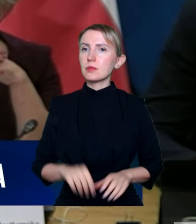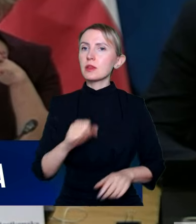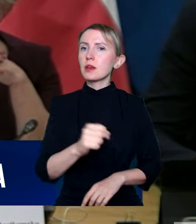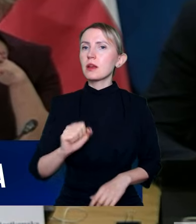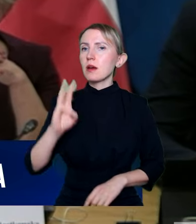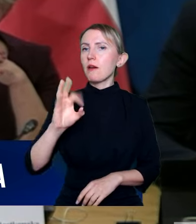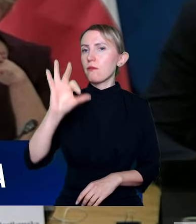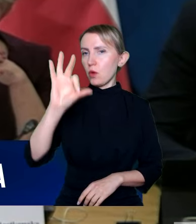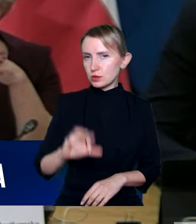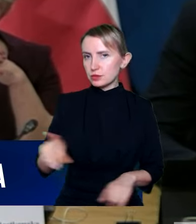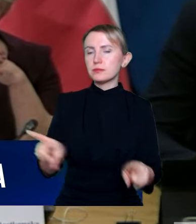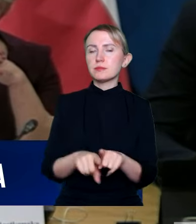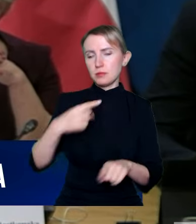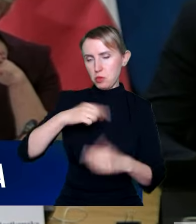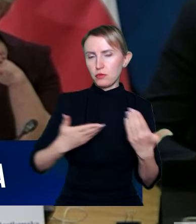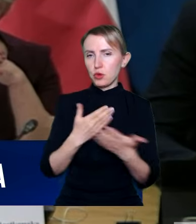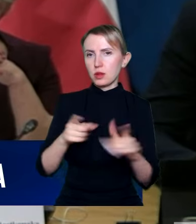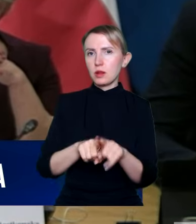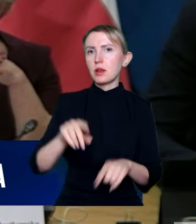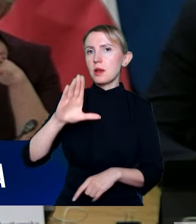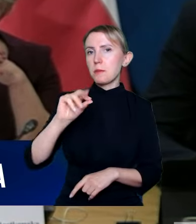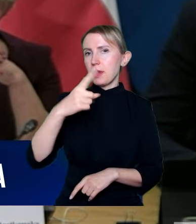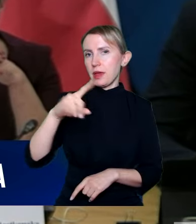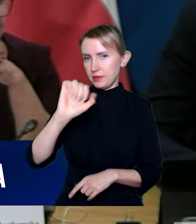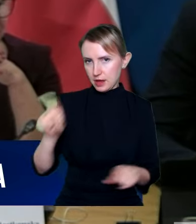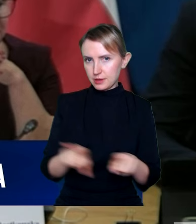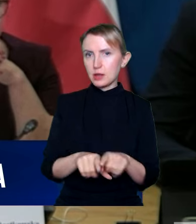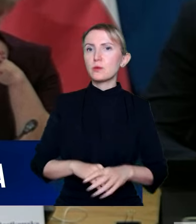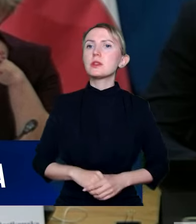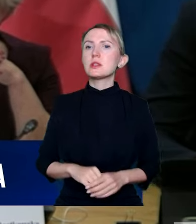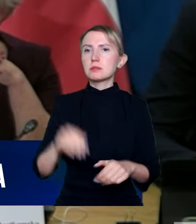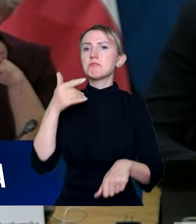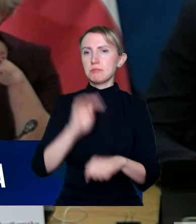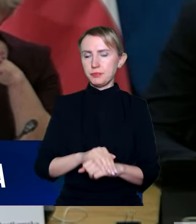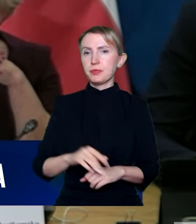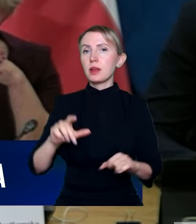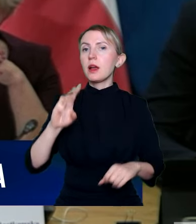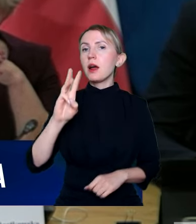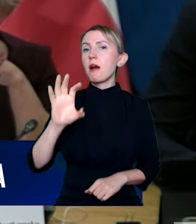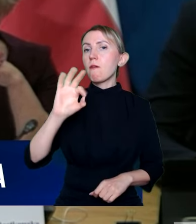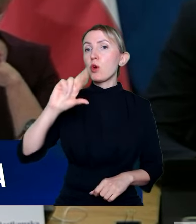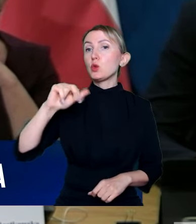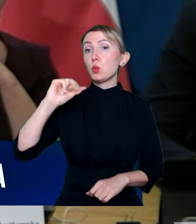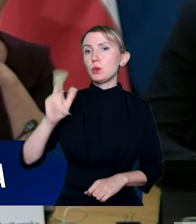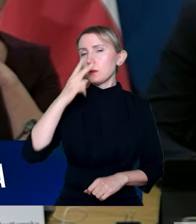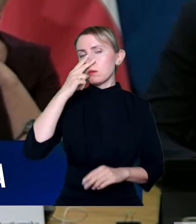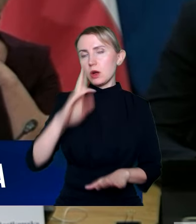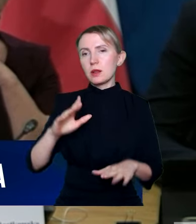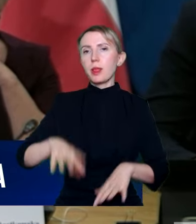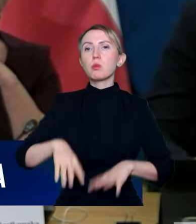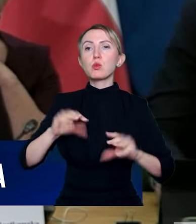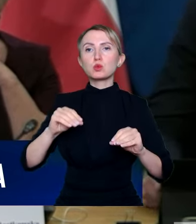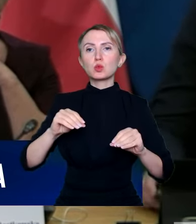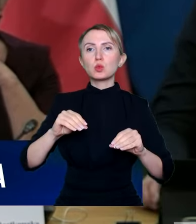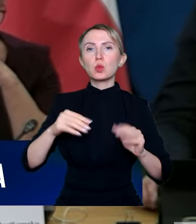jest pokrywa się z naszym wnioskiem, co do pana Ernesta Bejdy również. I co do pana Pawła Wojtunika. Wskazywałem na początku, że to